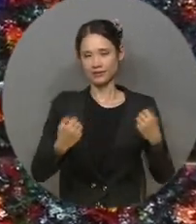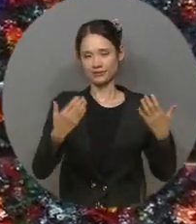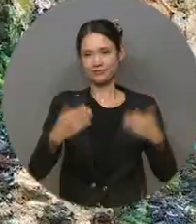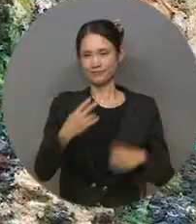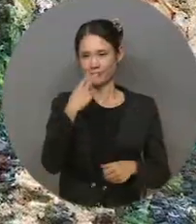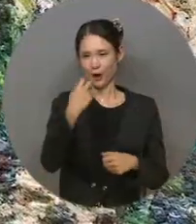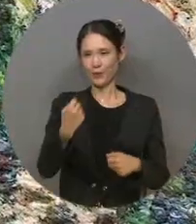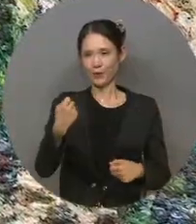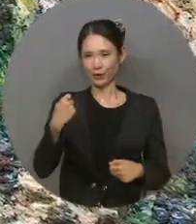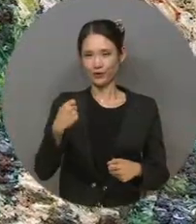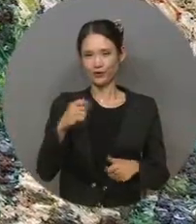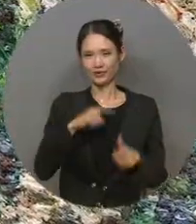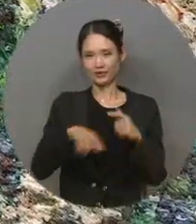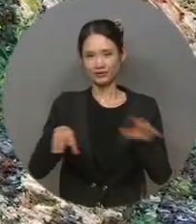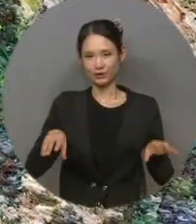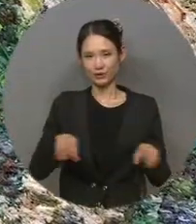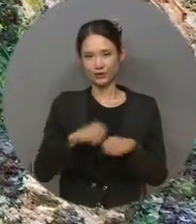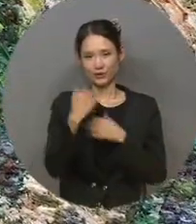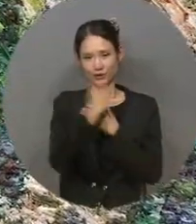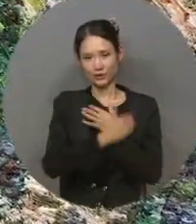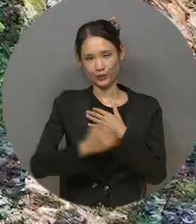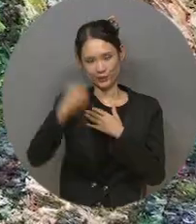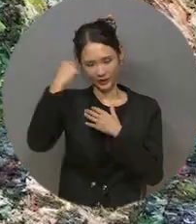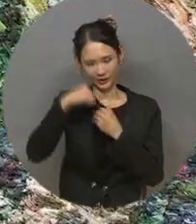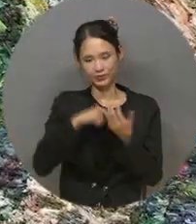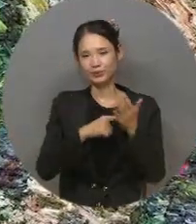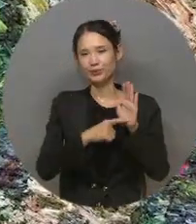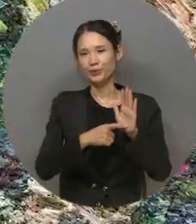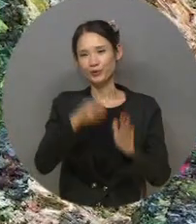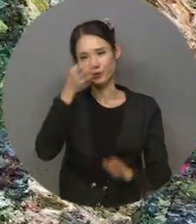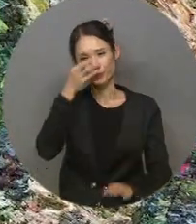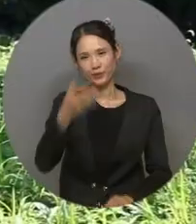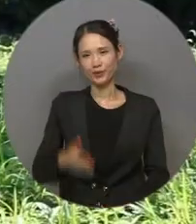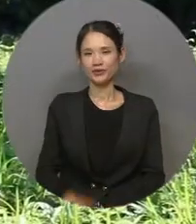생명력을 총체적인 몸의 느낌으로 표현합니다.